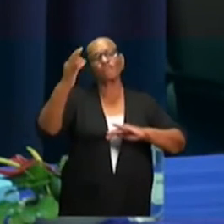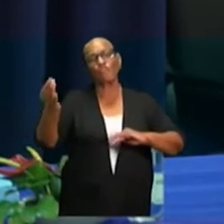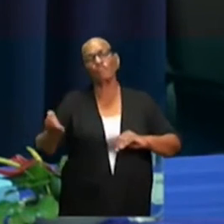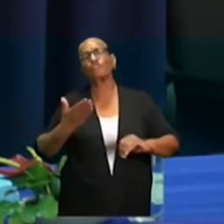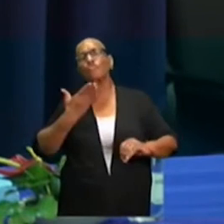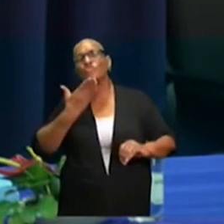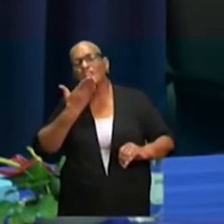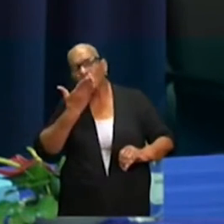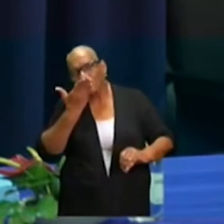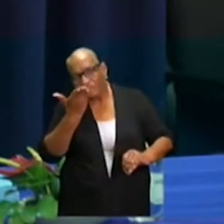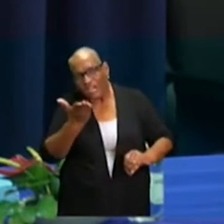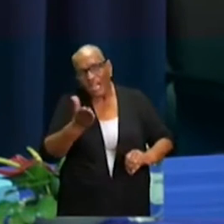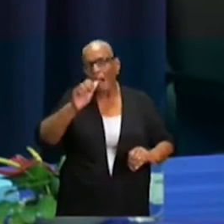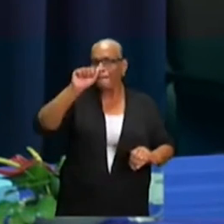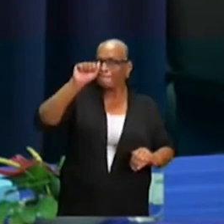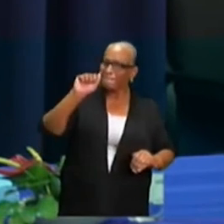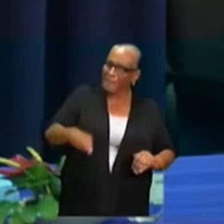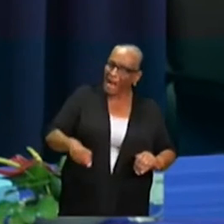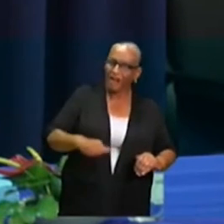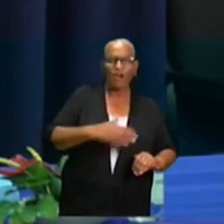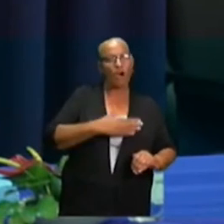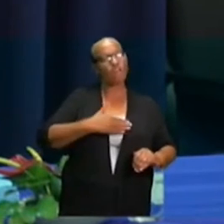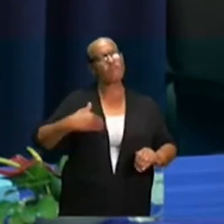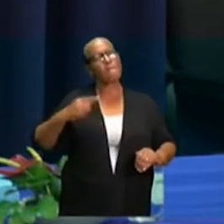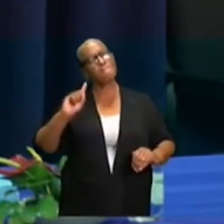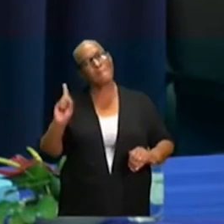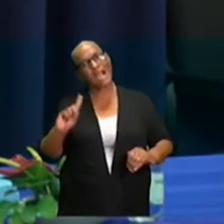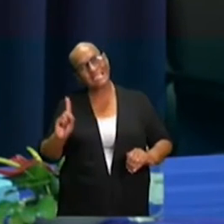en niet kan en onder welke voorwaarden.